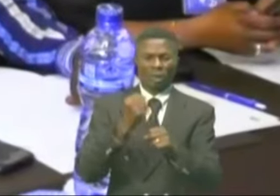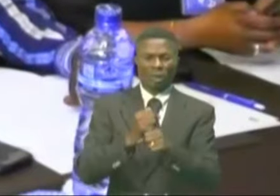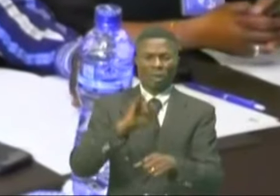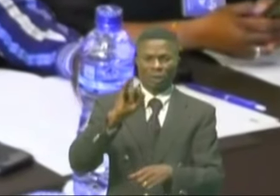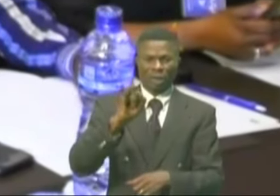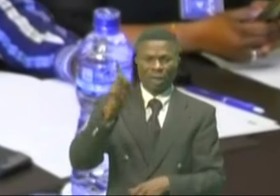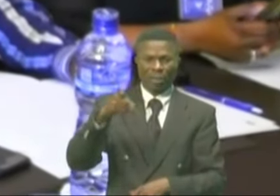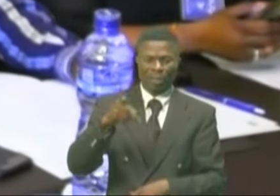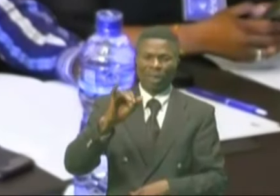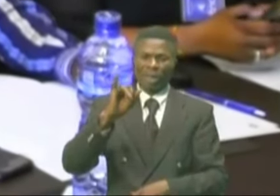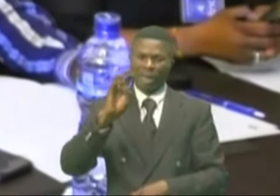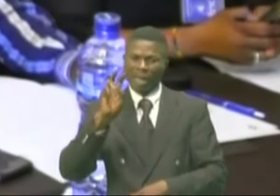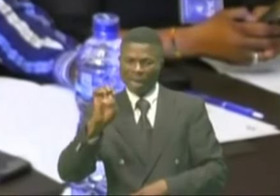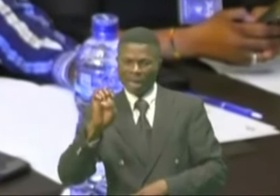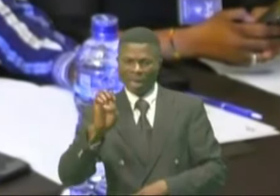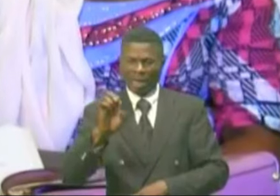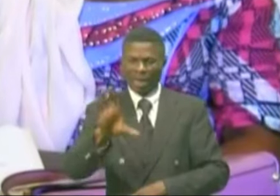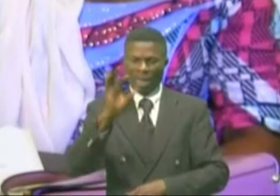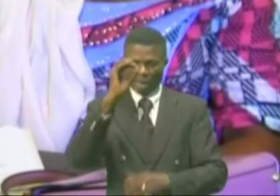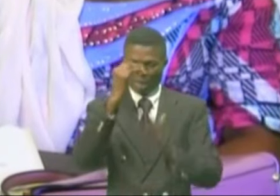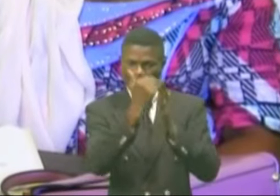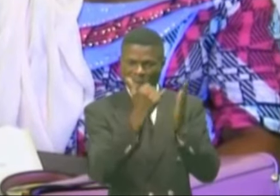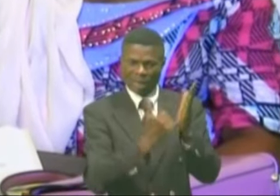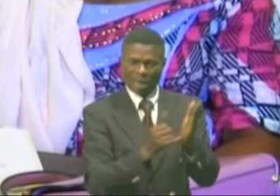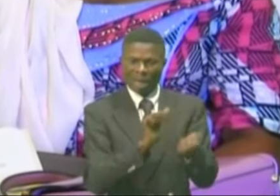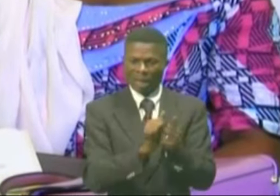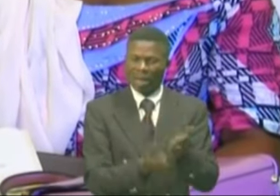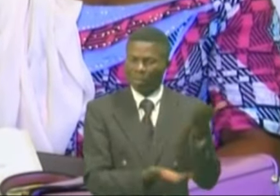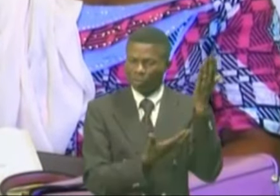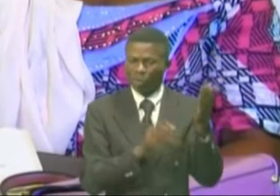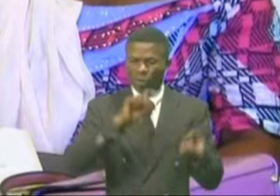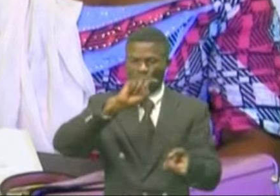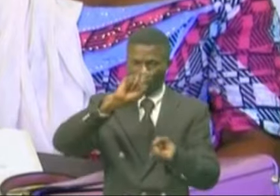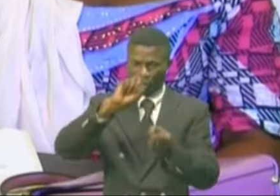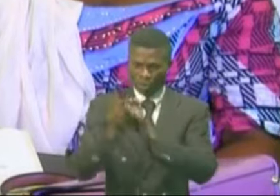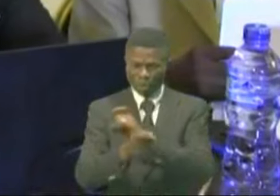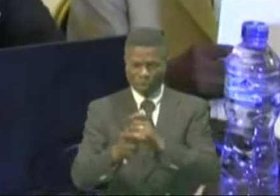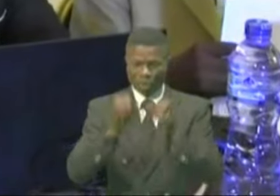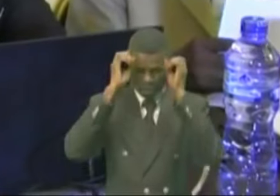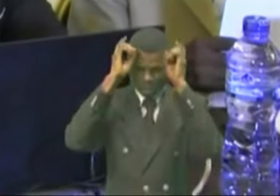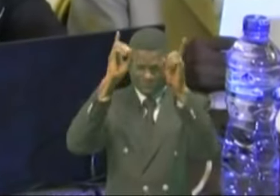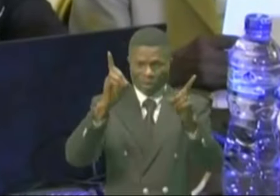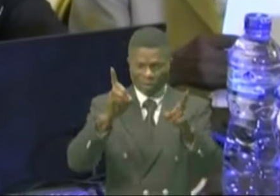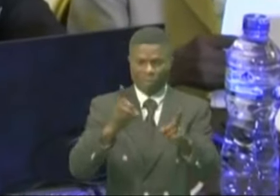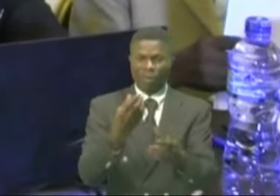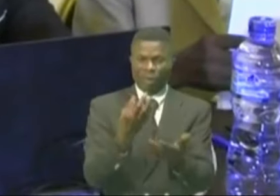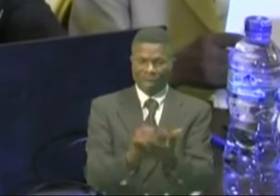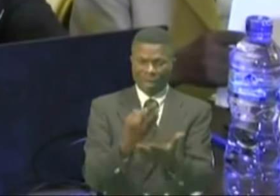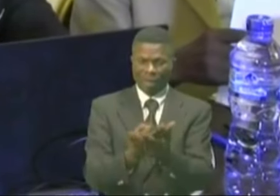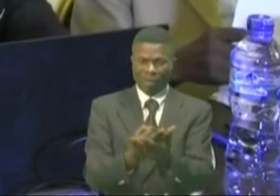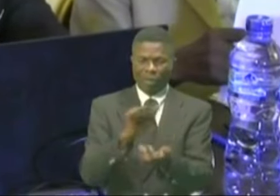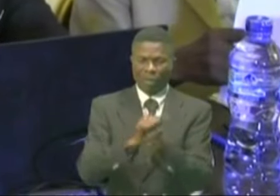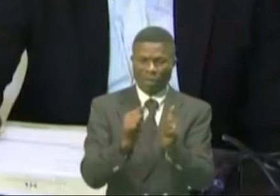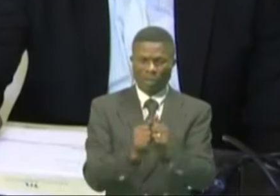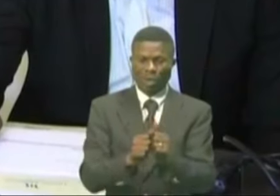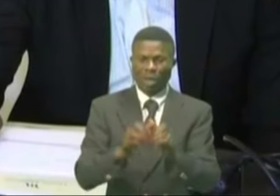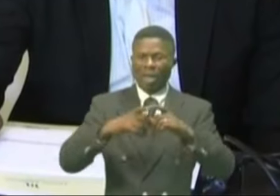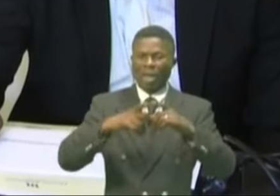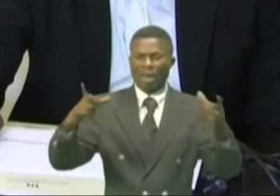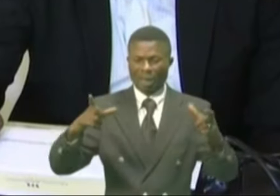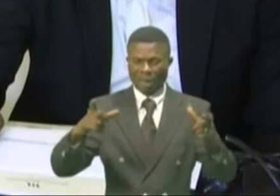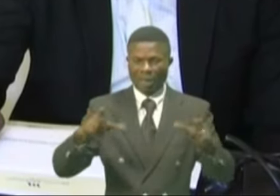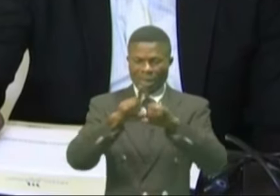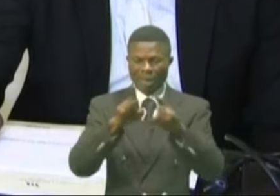qui a identifié parmi les facteurs favorables la transformation de l'éducation, le financement en termes de volume, d'équité